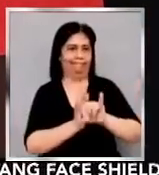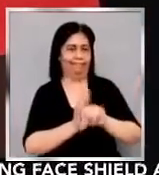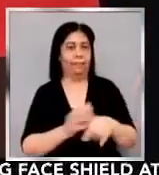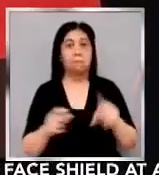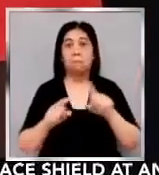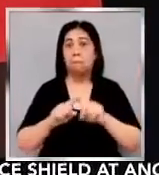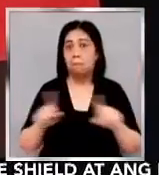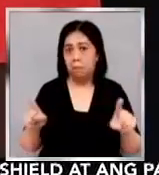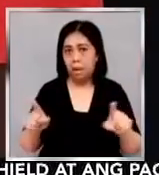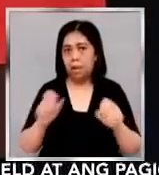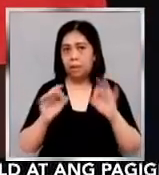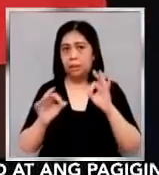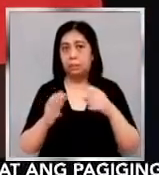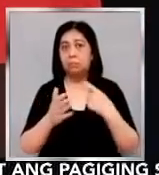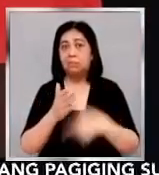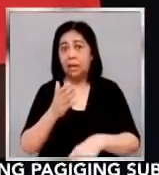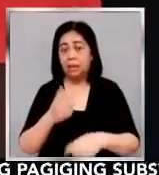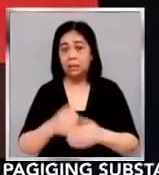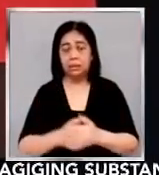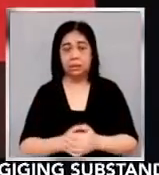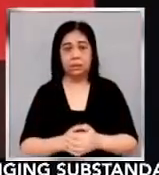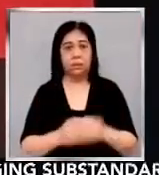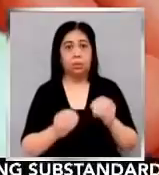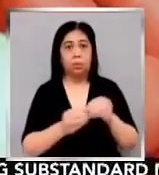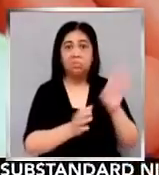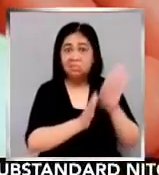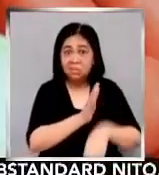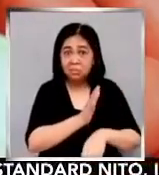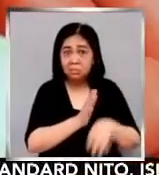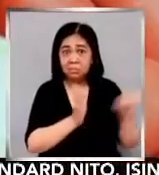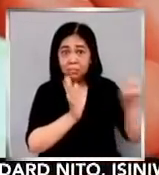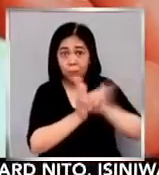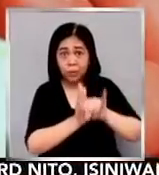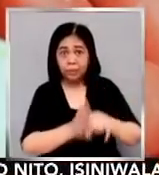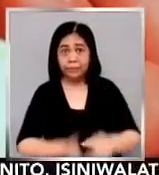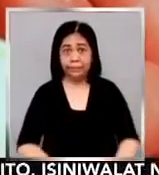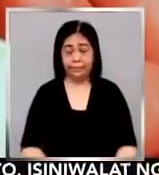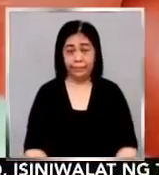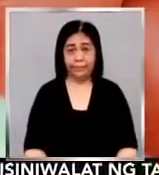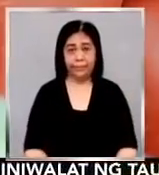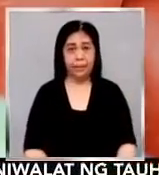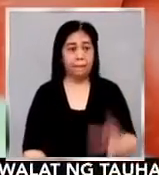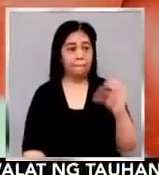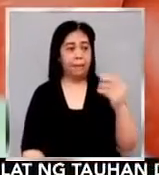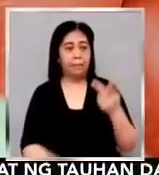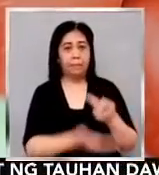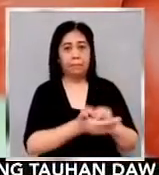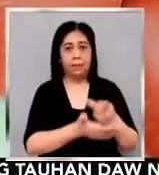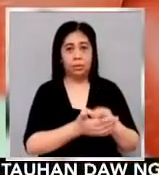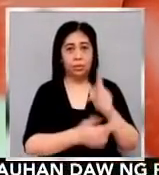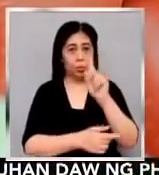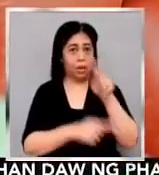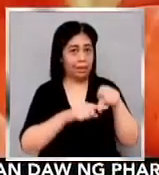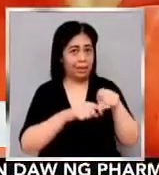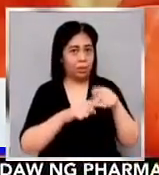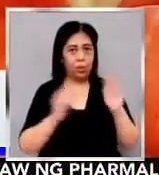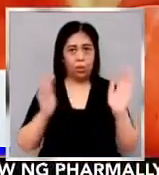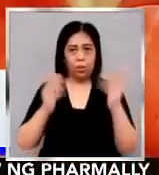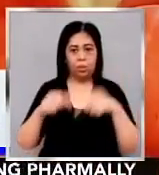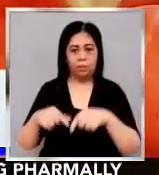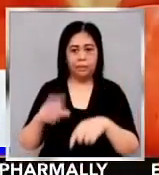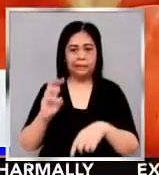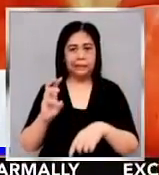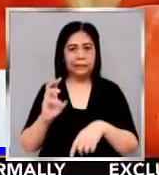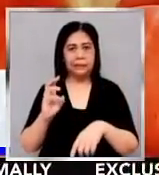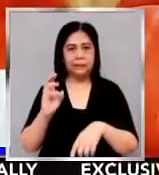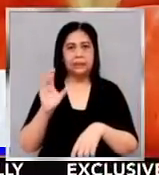sa presyo, mas mura itong imported. 50 pesos lang kada kilo nito, kumpara raw sa 60 hanggang 70 pesos na